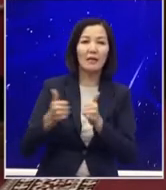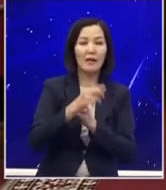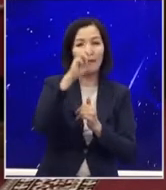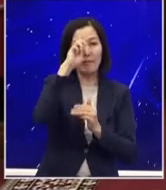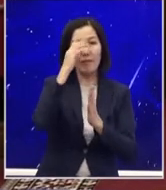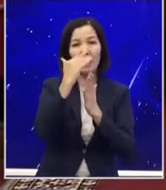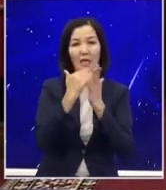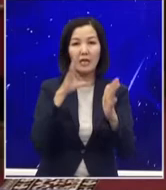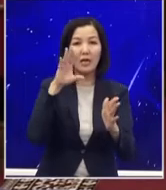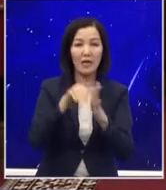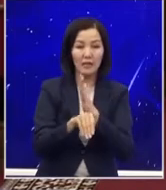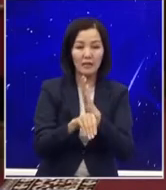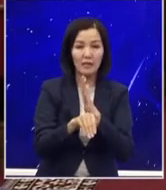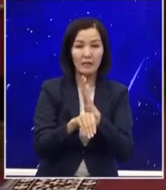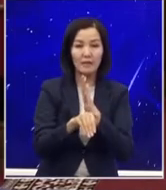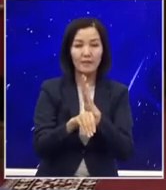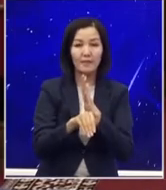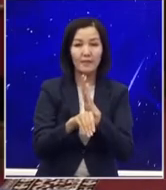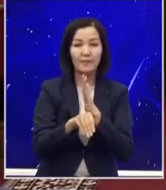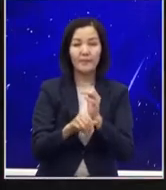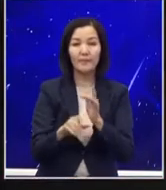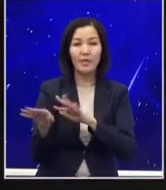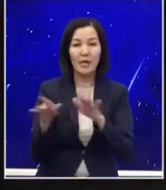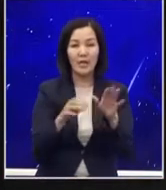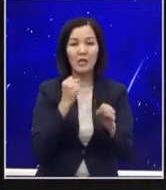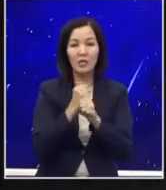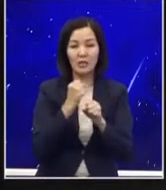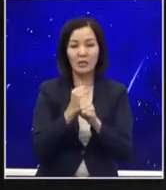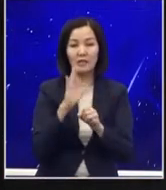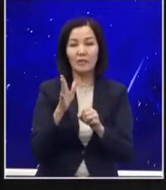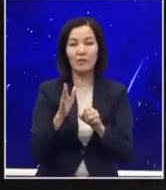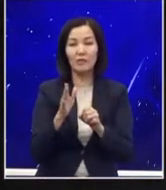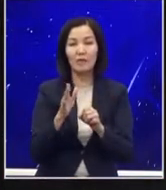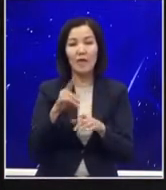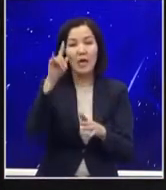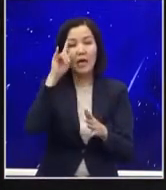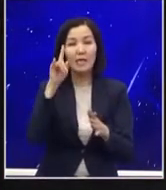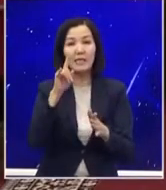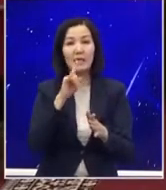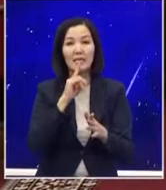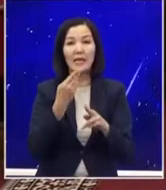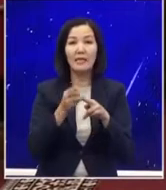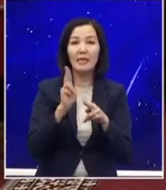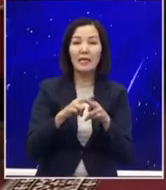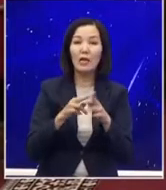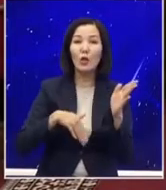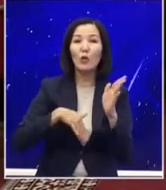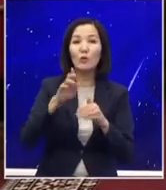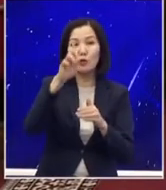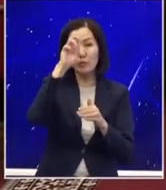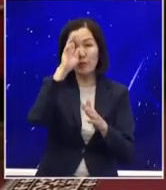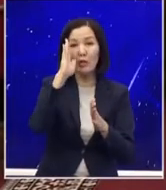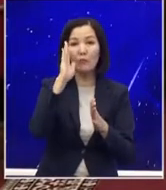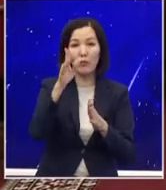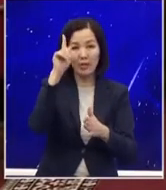мемлекеттерге біздің мемлекетімізді қосуға әрекет жасасын демекшімін. Қазақстан ең алдыңғы қатар